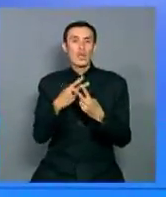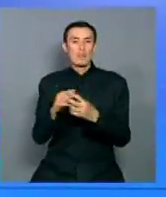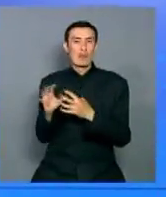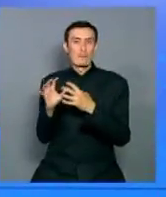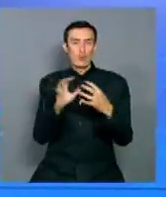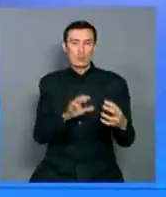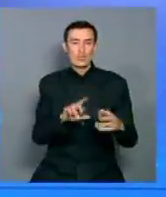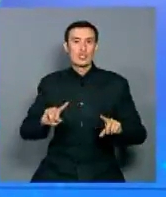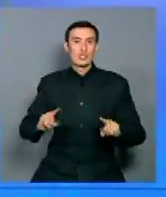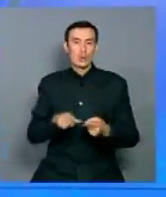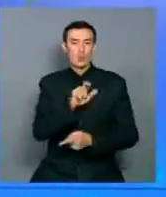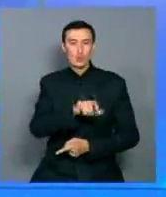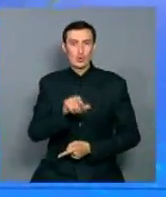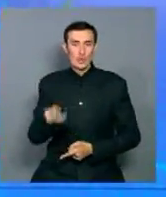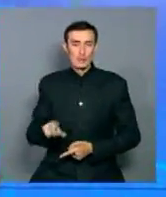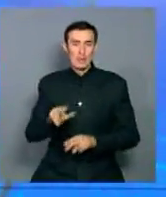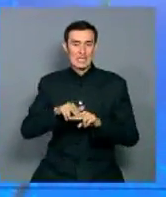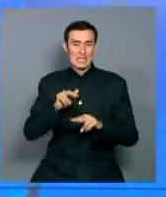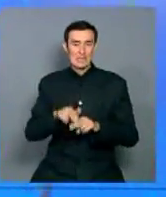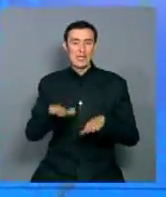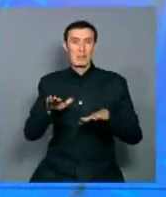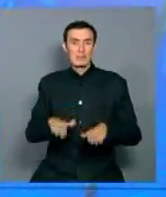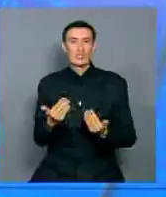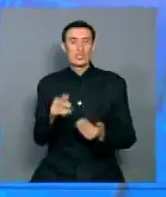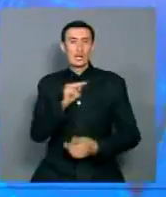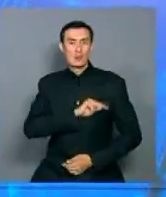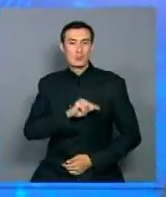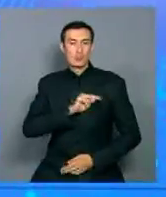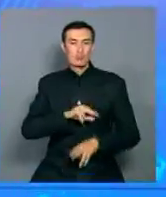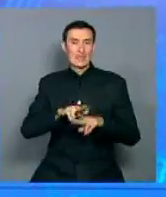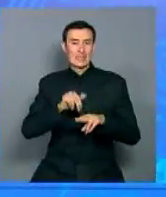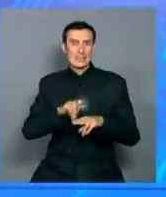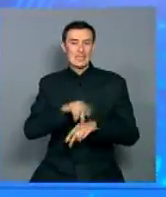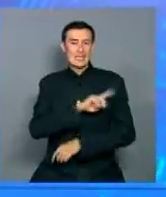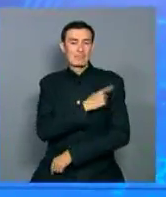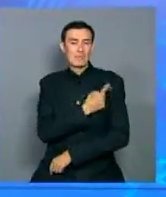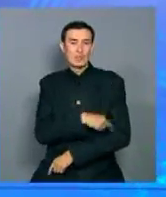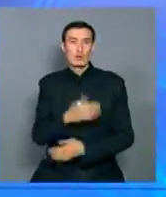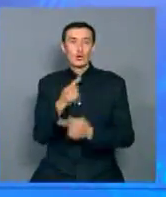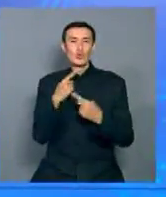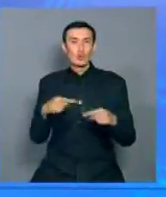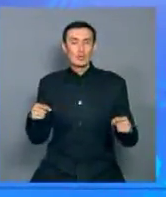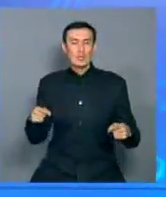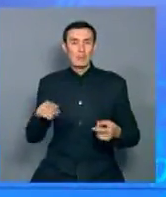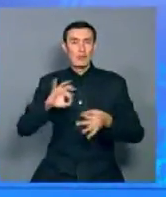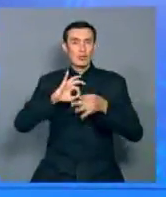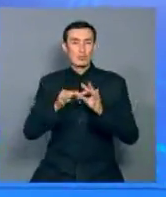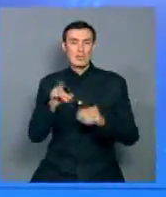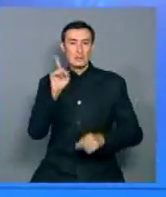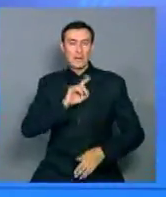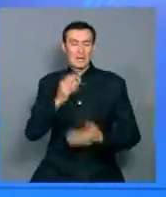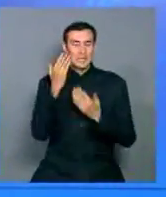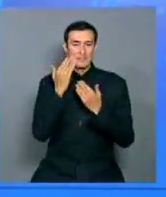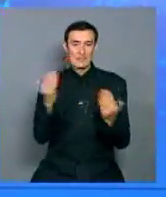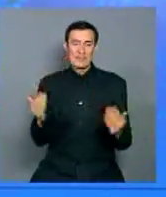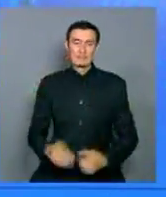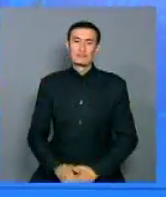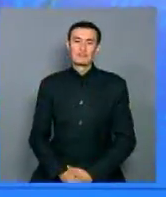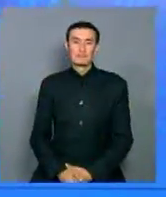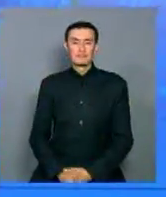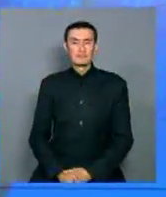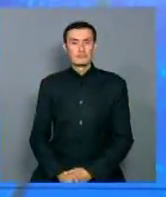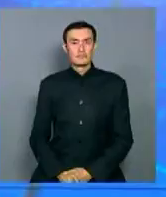автобус с заключенными и надзирателями. На месте работают полицейские и медики. Других подробностей случившегося пока не сообщалось.